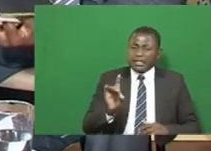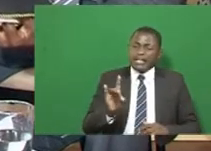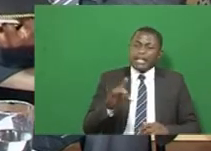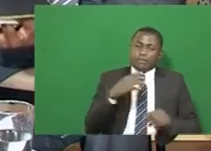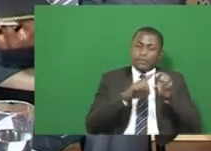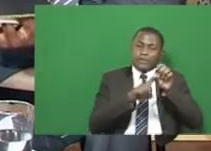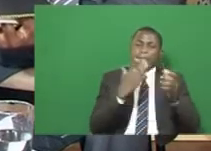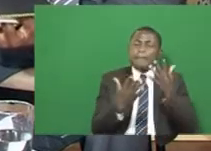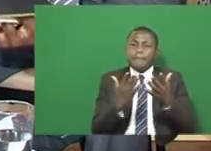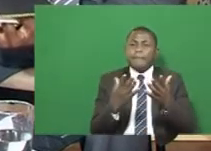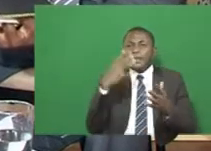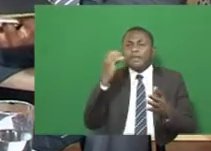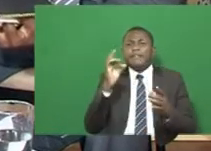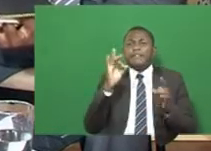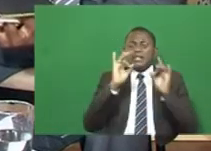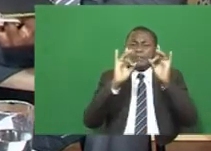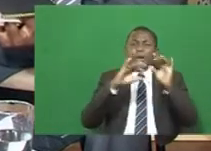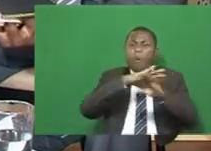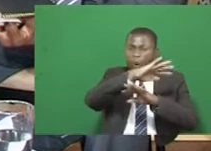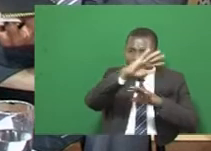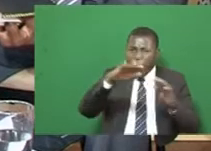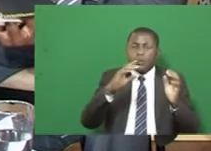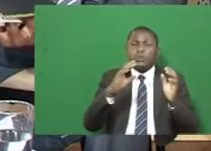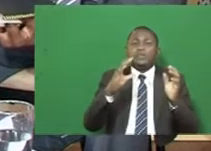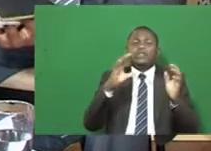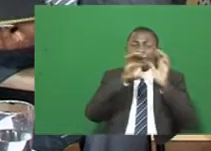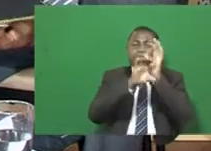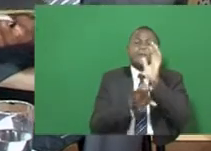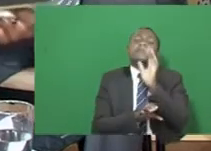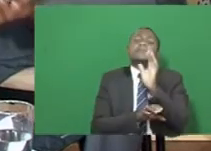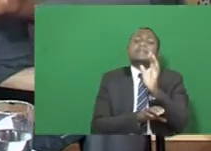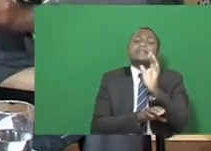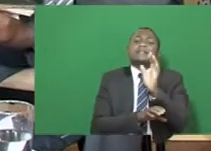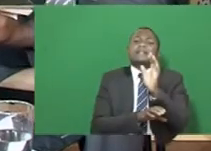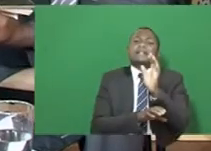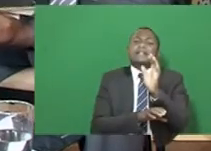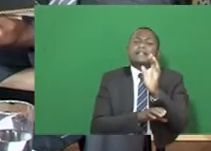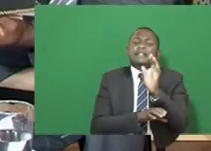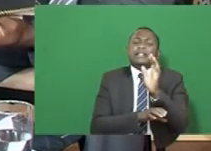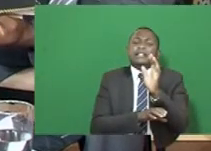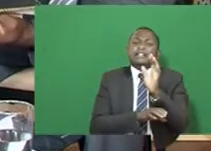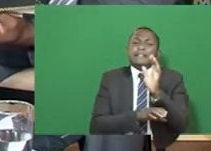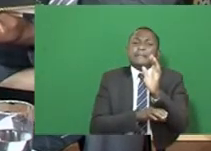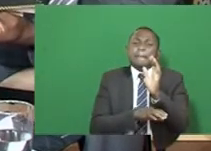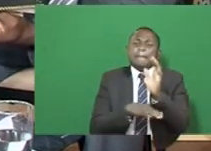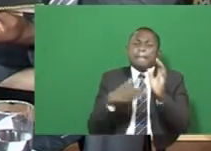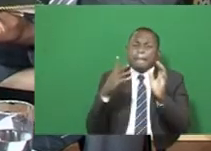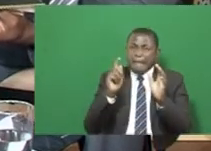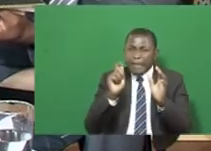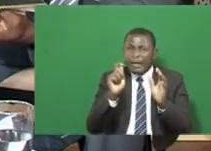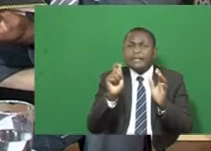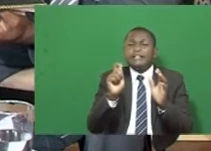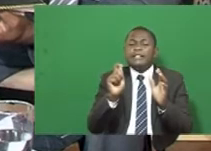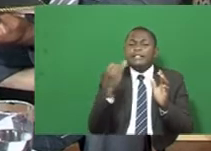yese kuine mama tsambari kuti mutemo hausina basa. Uh-huh. Unogone ere kunodzingwa kudenga kunzwa karamba